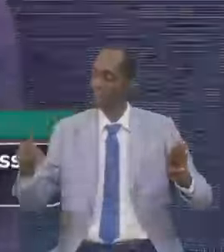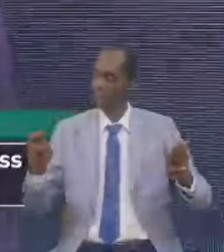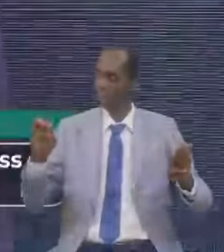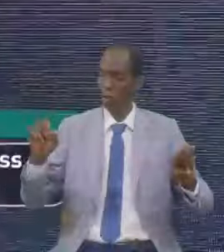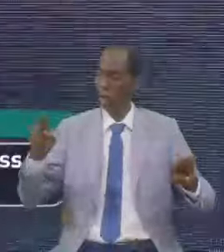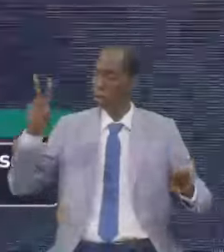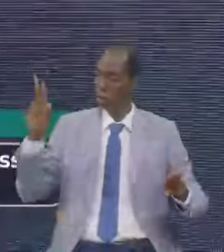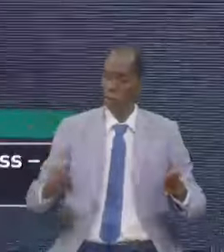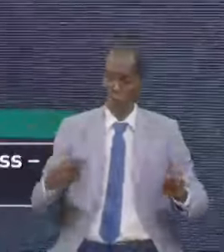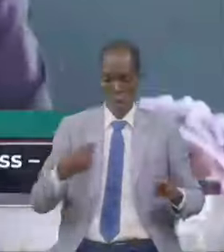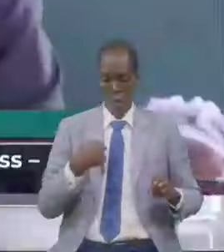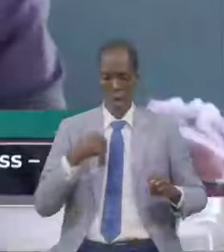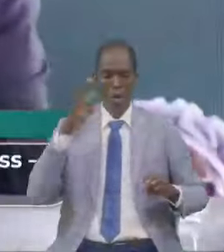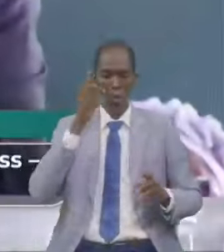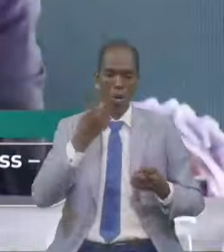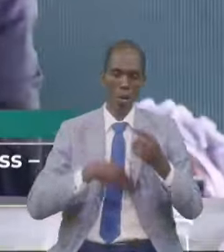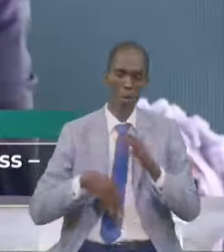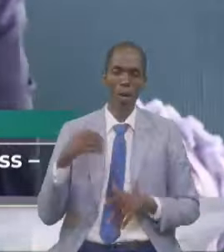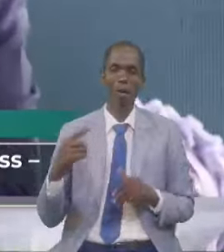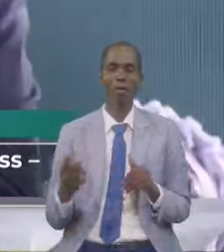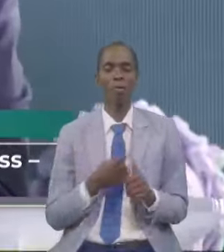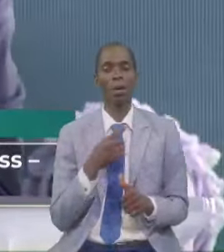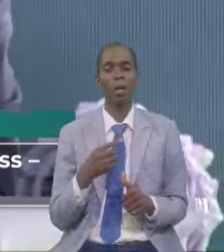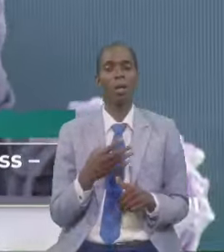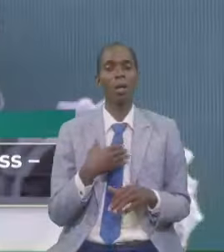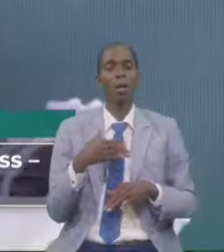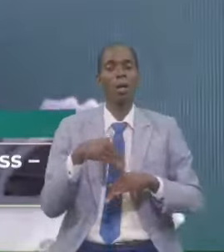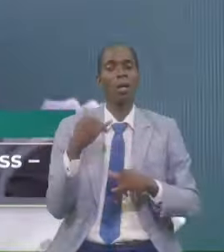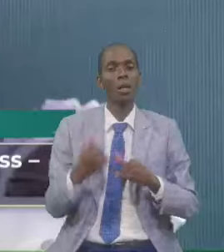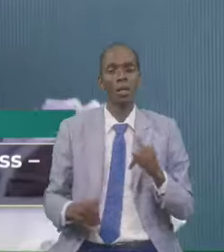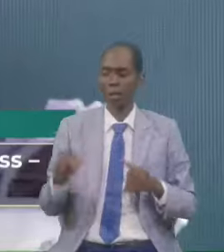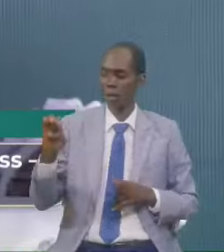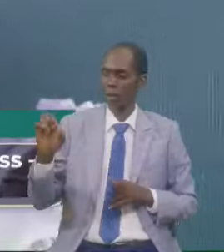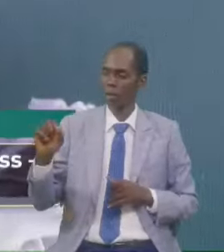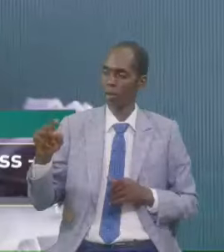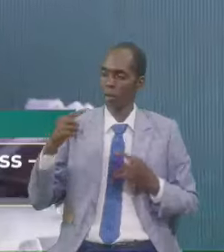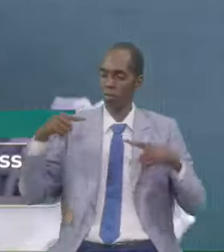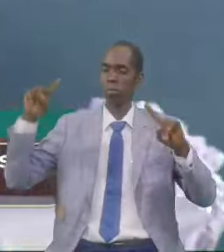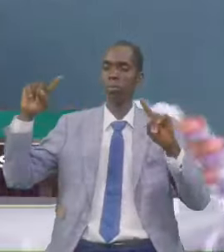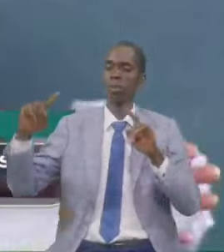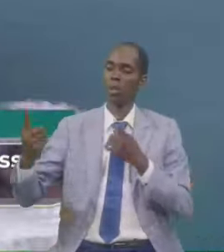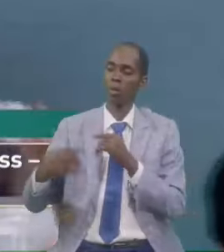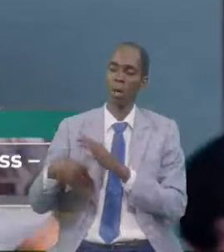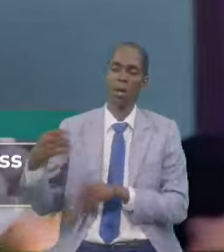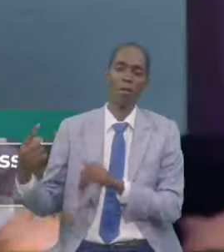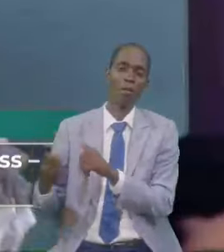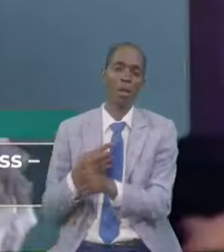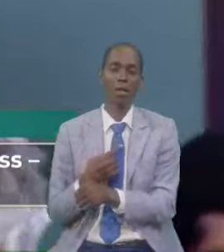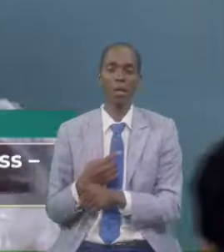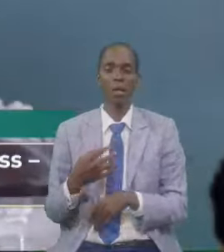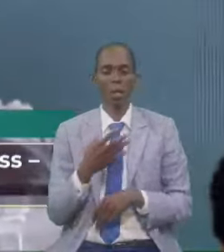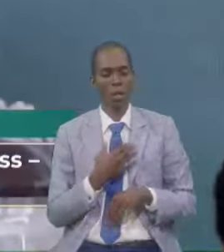నేనే ముందుకు వెళ్ళాలని ముందొచ్చాడు. Eventually Esau came out first. అయితే మొదటిగా ఏషావు బయటికి వచ్చాడు. Jacob came